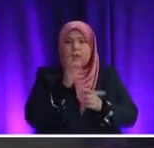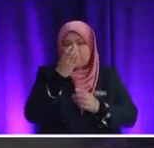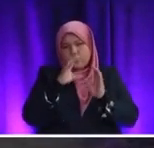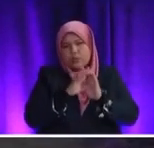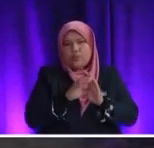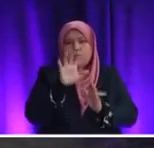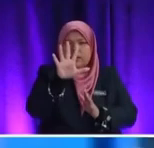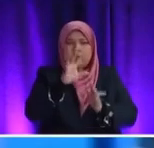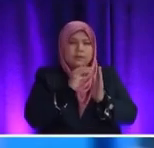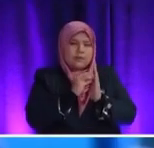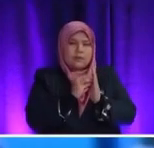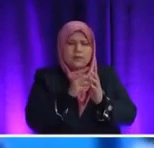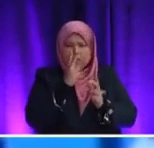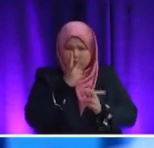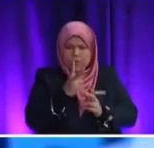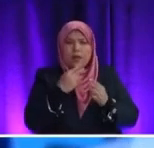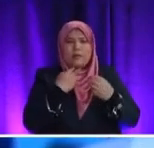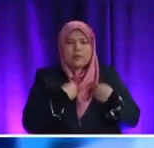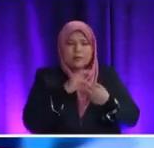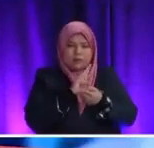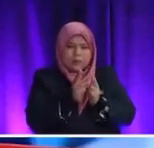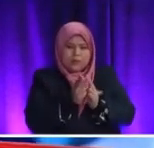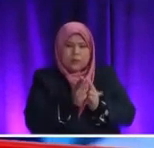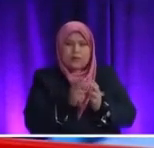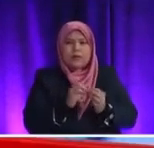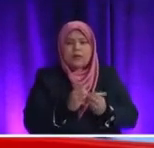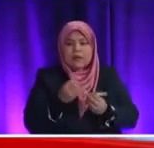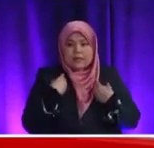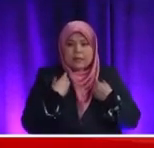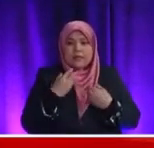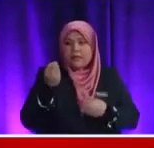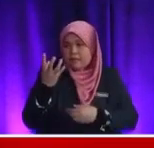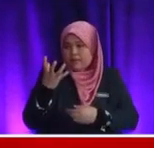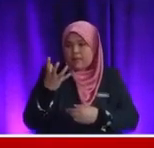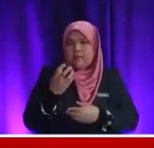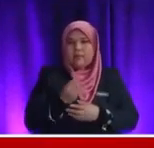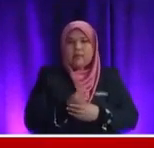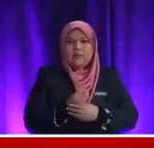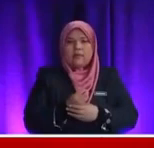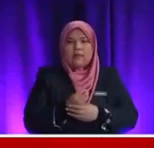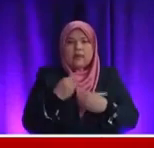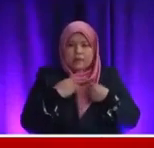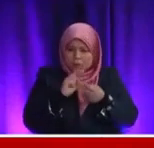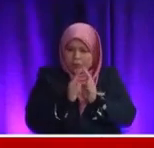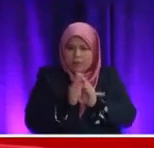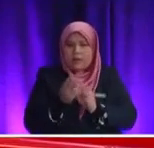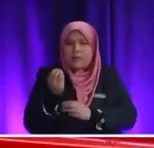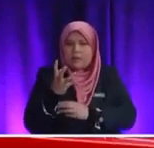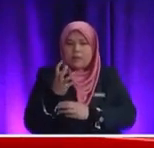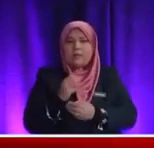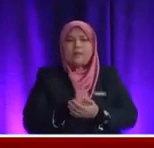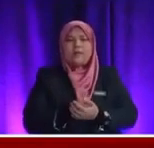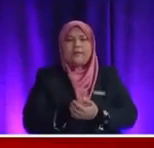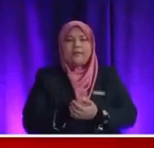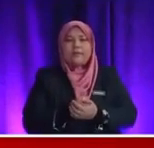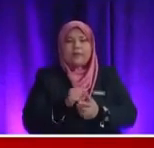menit oke lima menit tengok perubahan yang berlaku Adakah Menthol menyala mitra2 perubahan yang kita akan